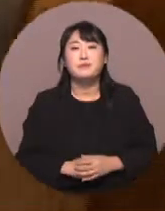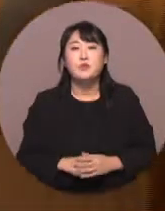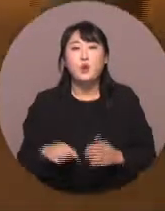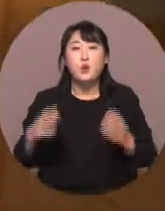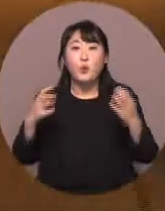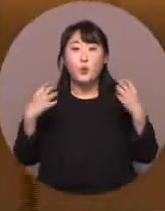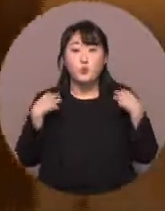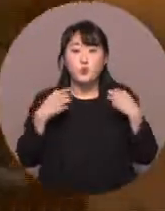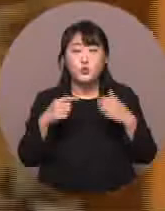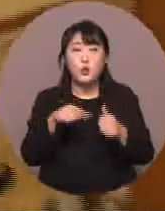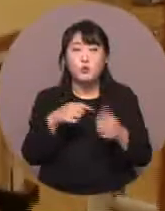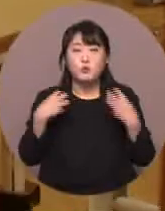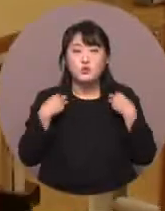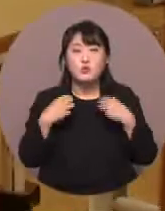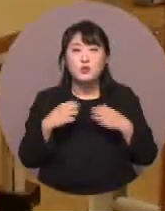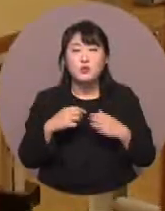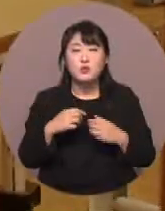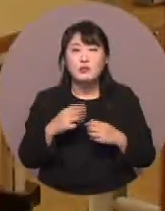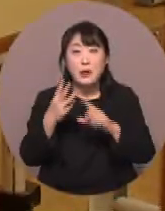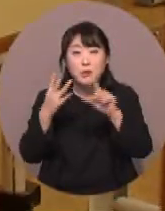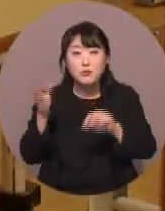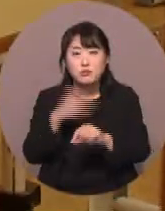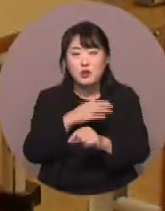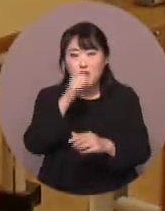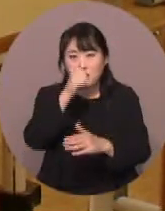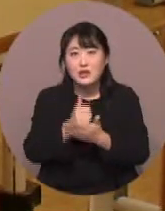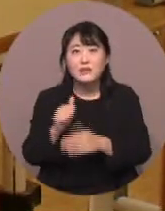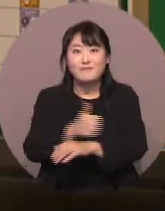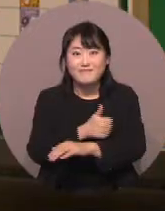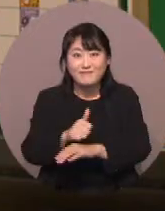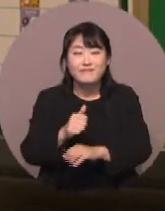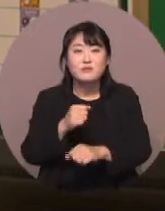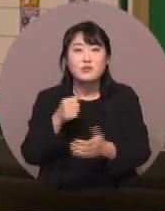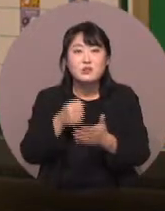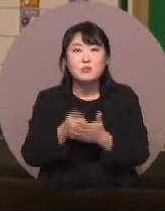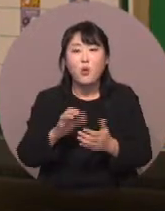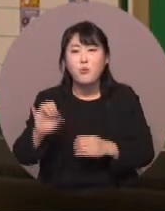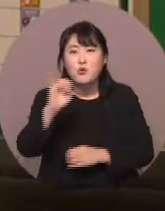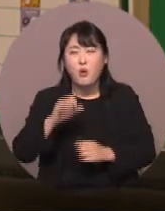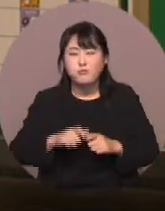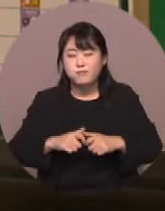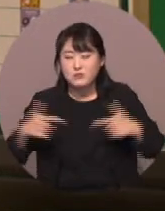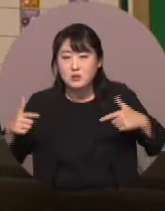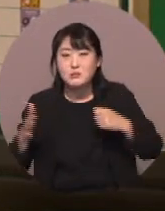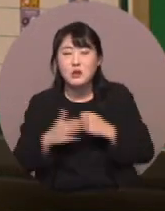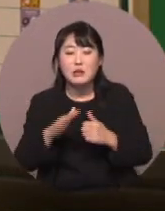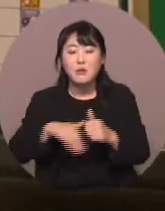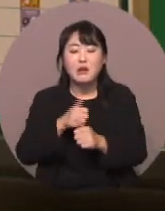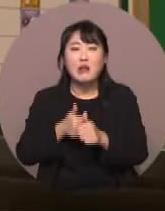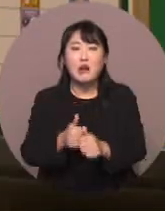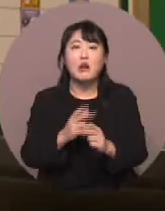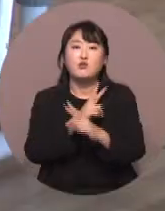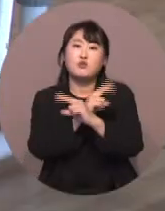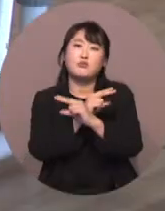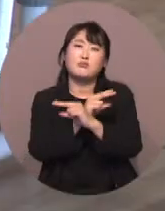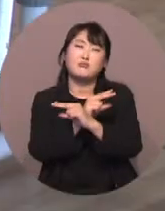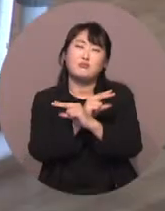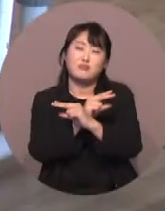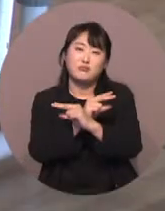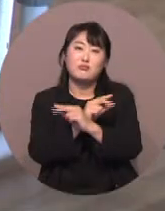신학기에 정상 등교 방침을 밝혔지만 오미 그런 변이 대 확산으로 상황에 따라 비대면 수업이 불가피한 만큼